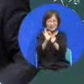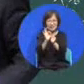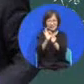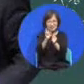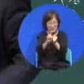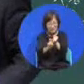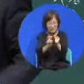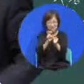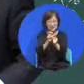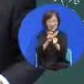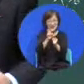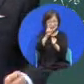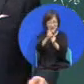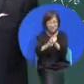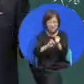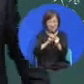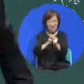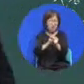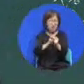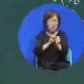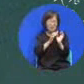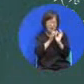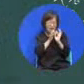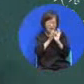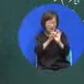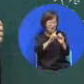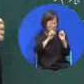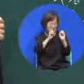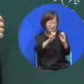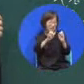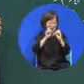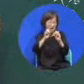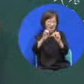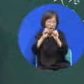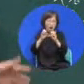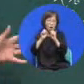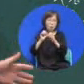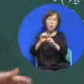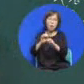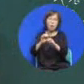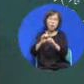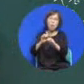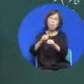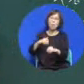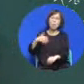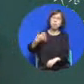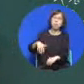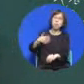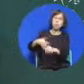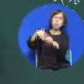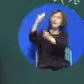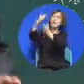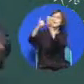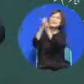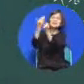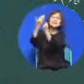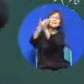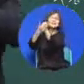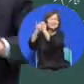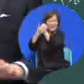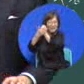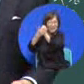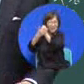운동을 할 수 있습니까? How is that I was able to meet with you and through this past 30 years that I was able to do this evangelical movement? That is God's grace.